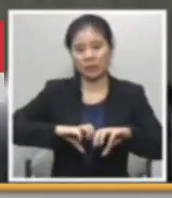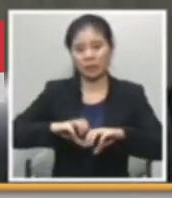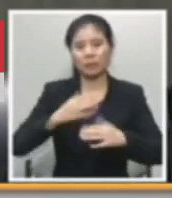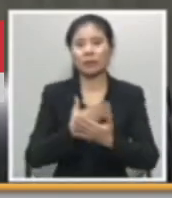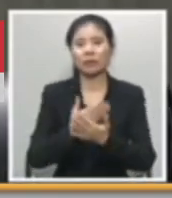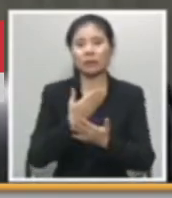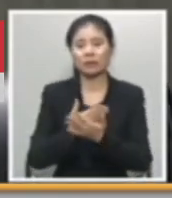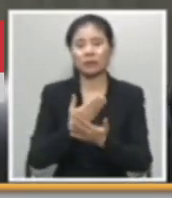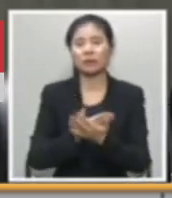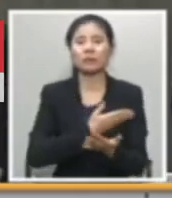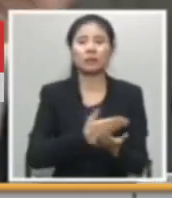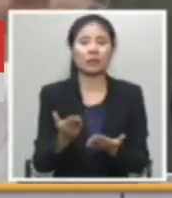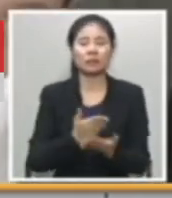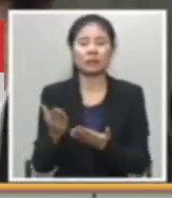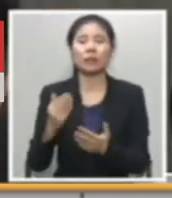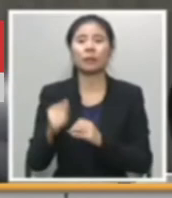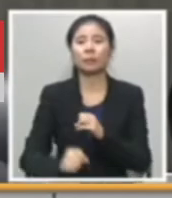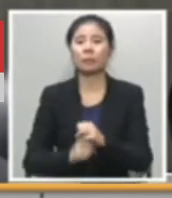ายจ่ายประจำปี